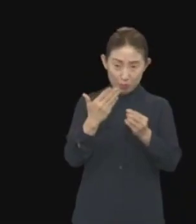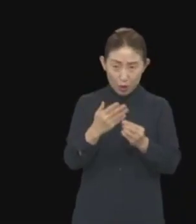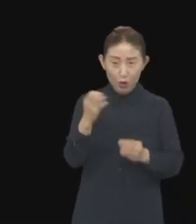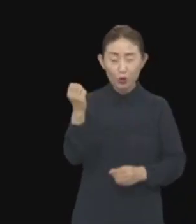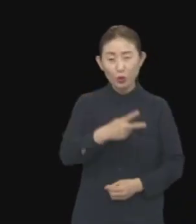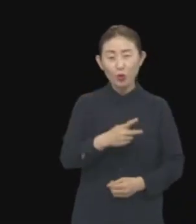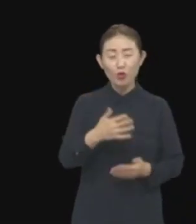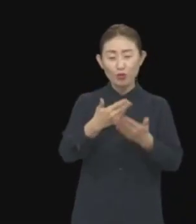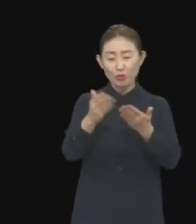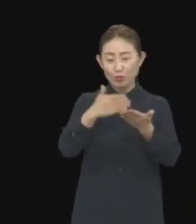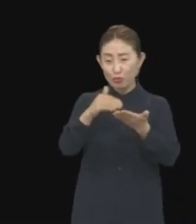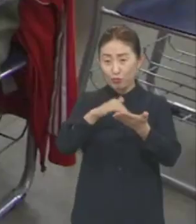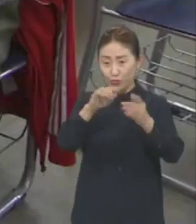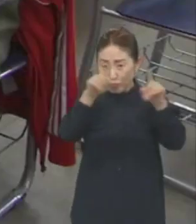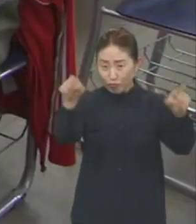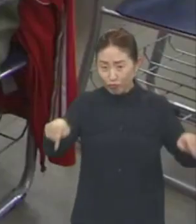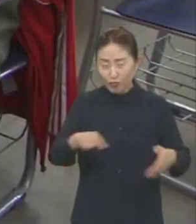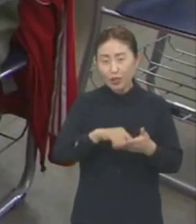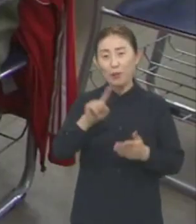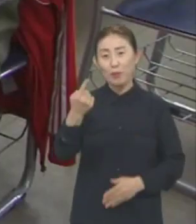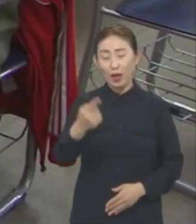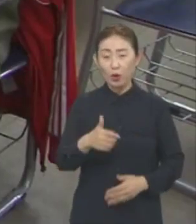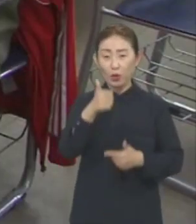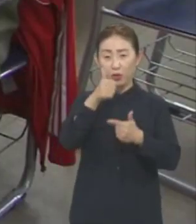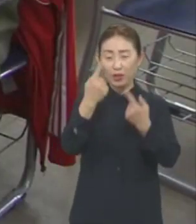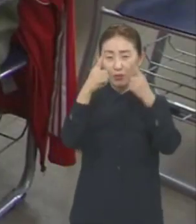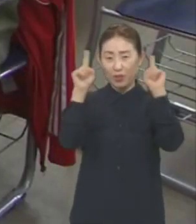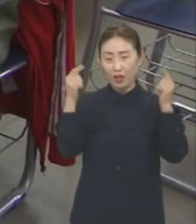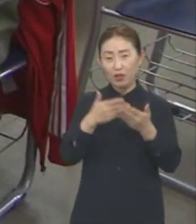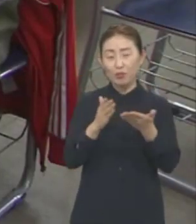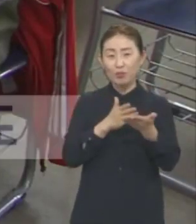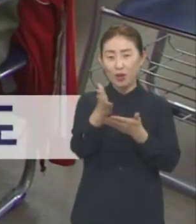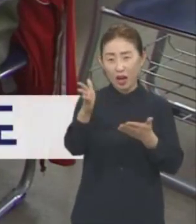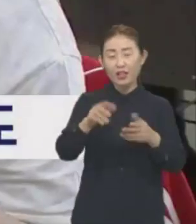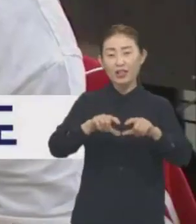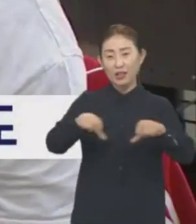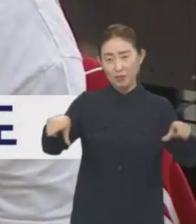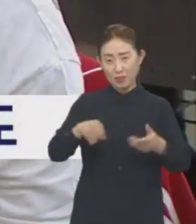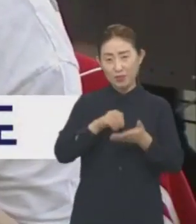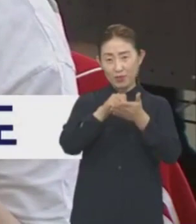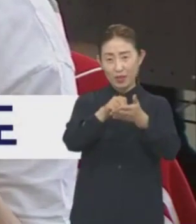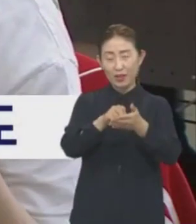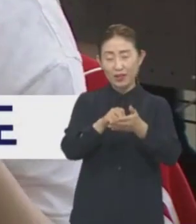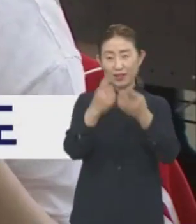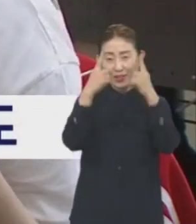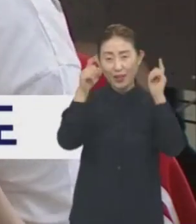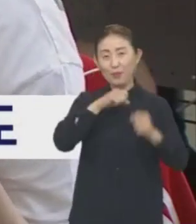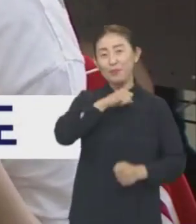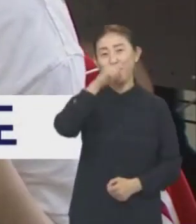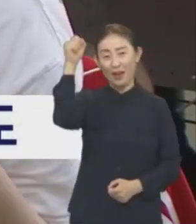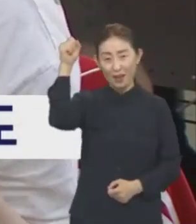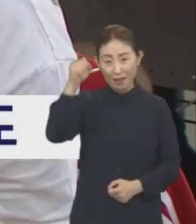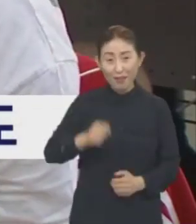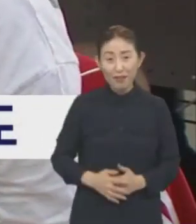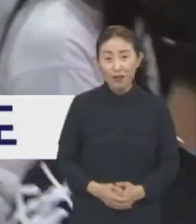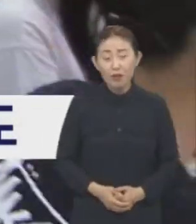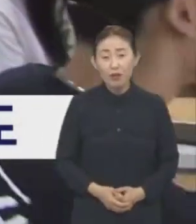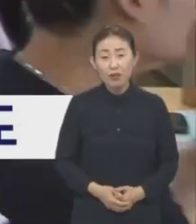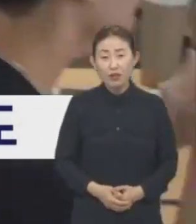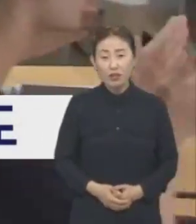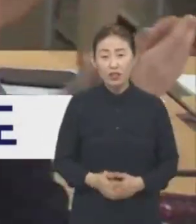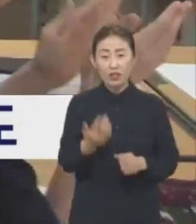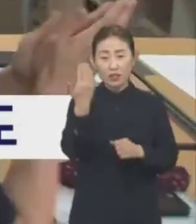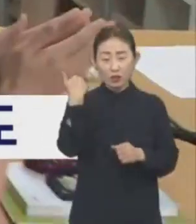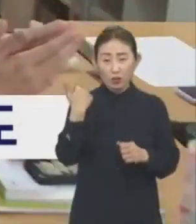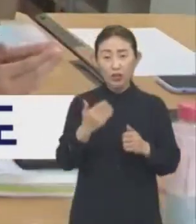작가입니다. 올해 한남대학교 회화과에 일반 전형으로 당당하게 입학한 새내기 김지우 씨는